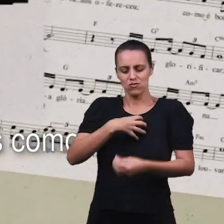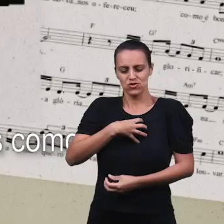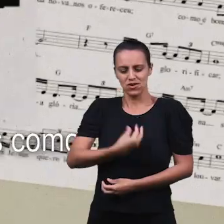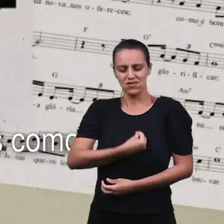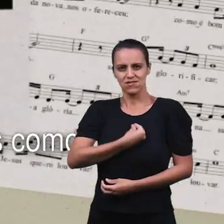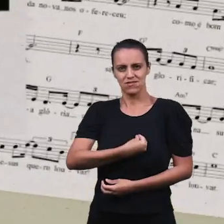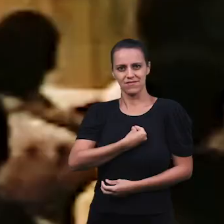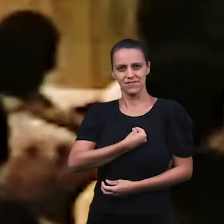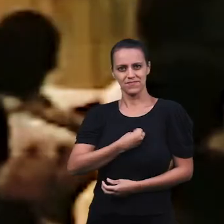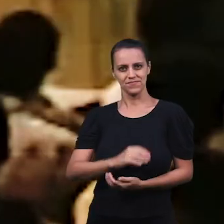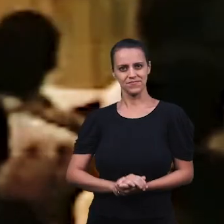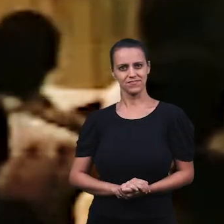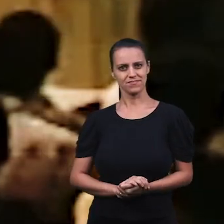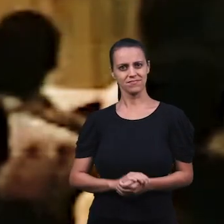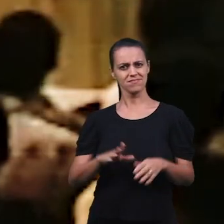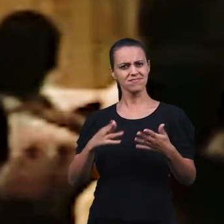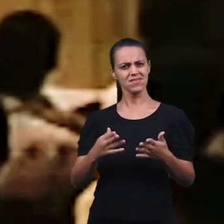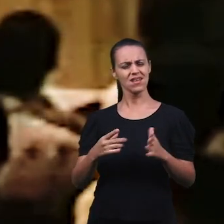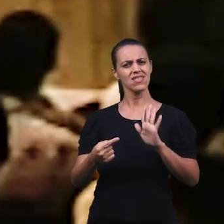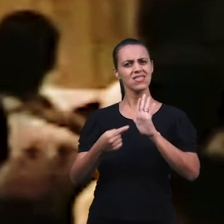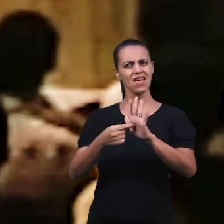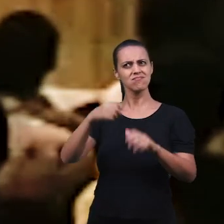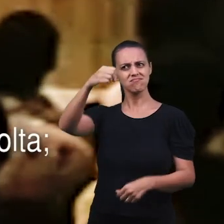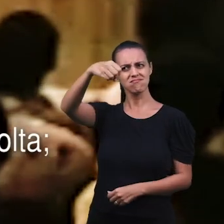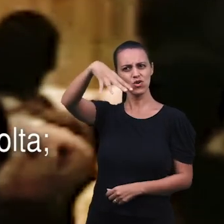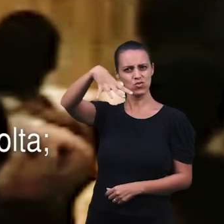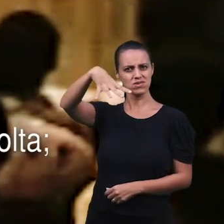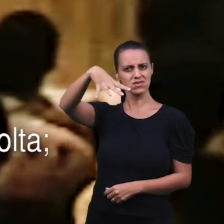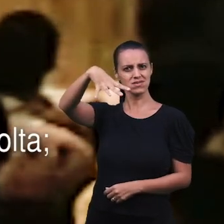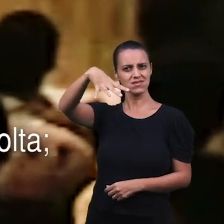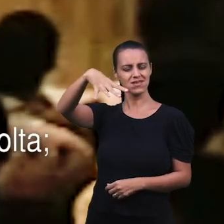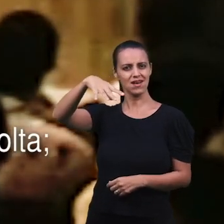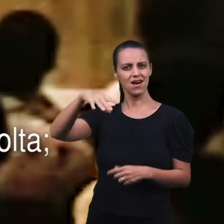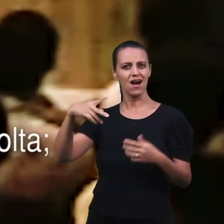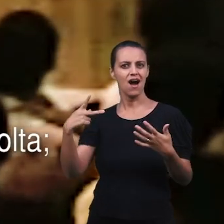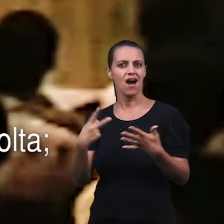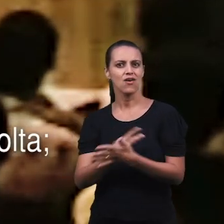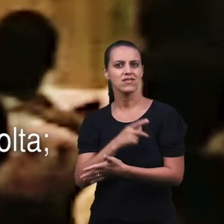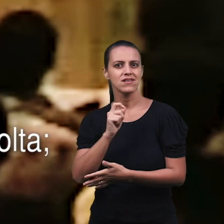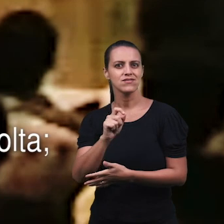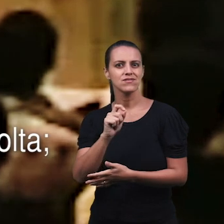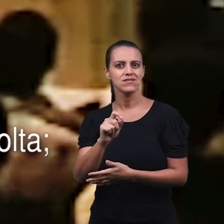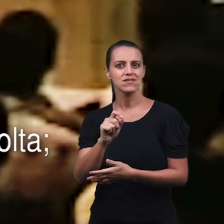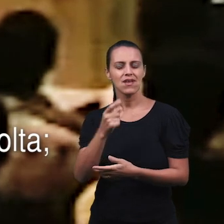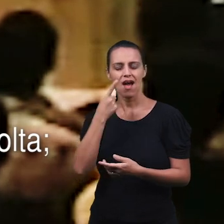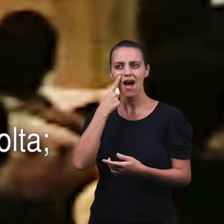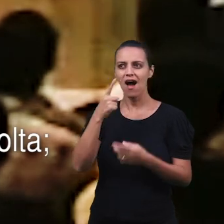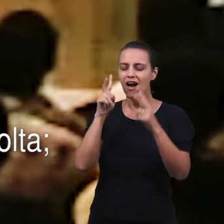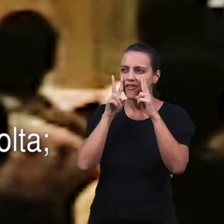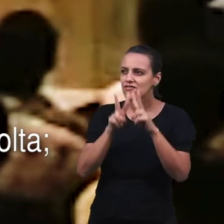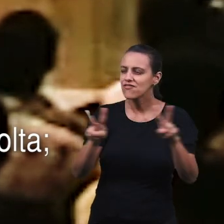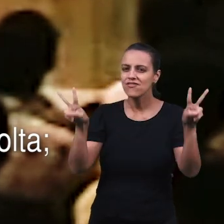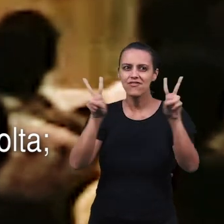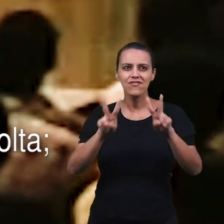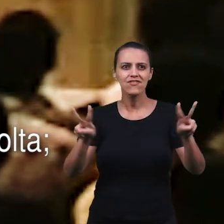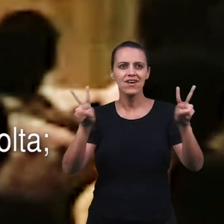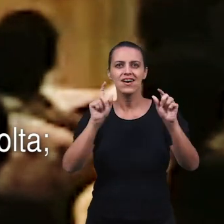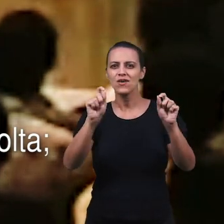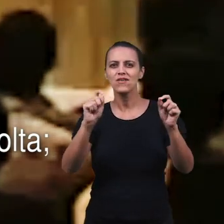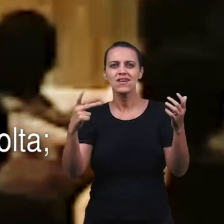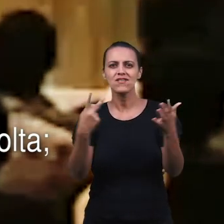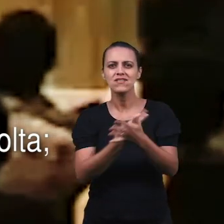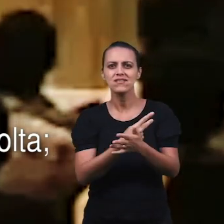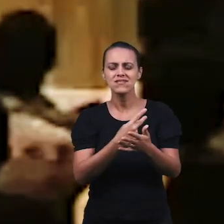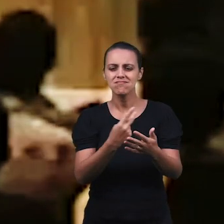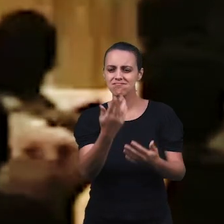œuvre comme forme de vie. Alors, quand on allume la lumière, nous commençons à identifier ce qui